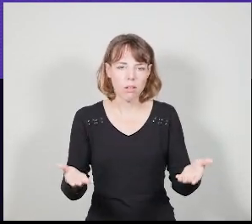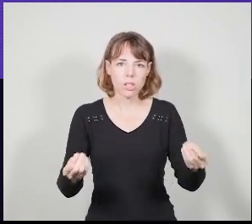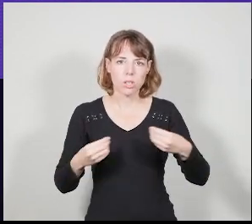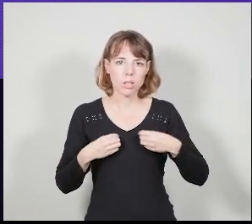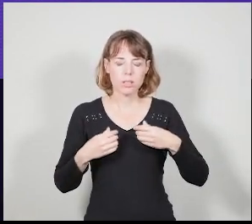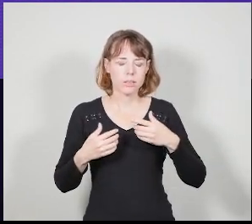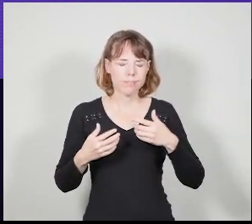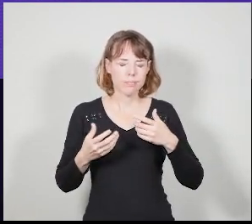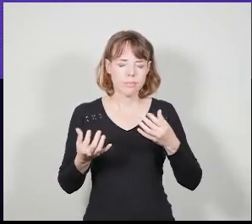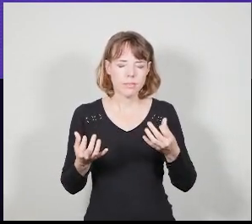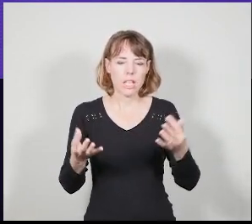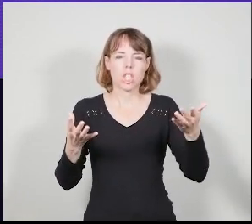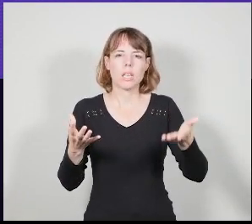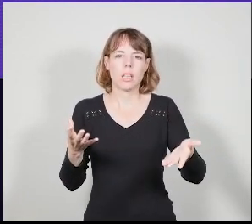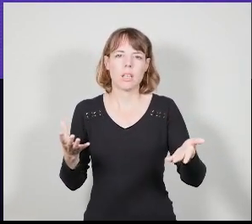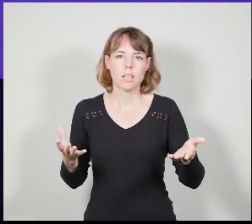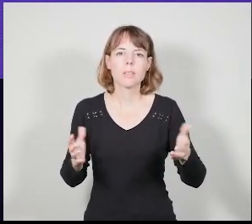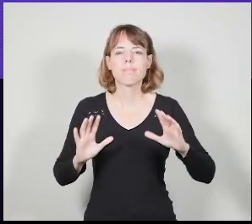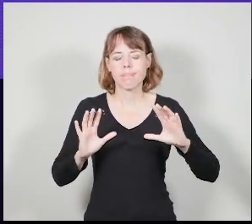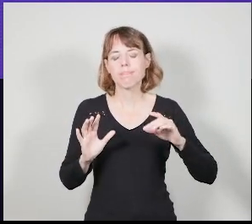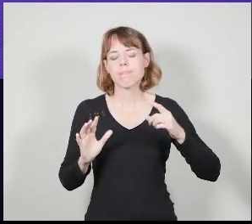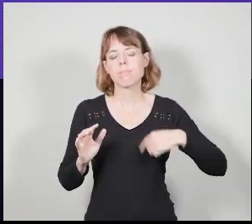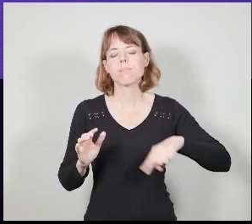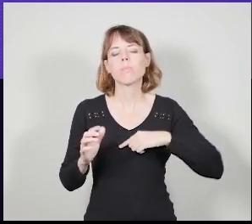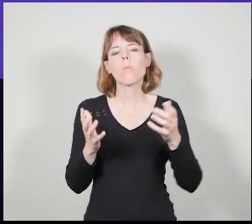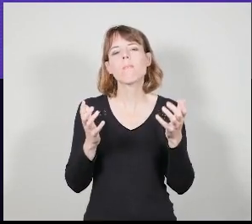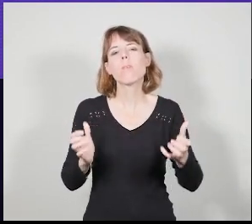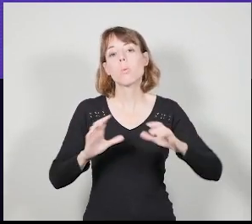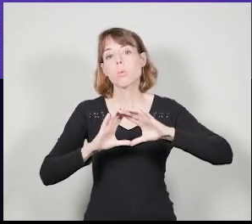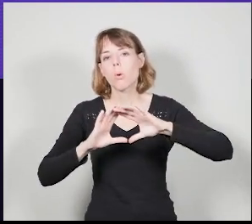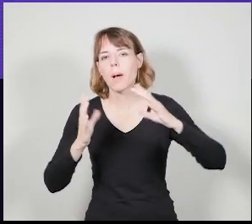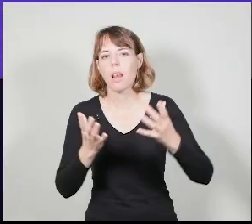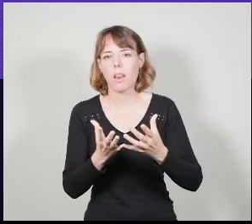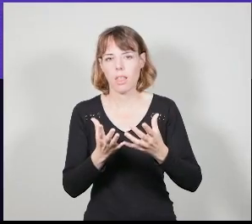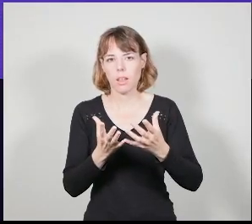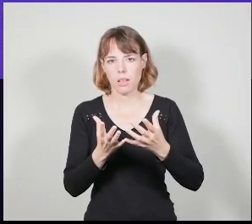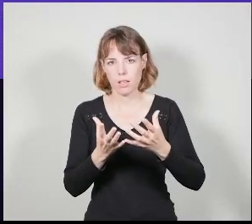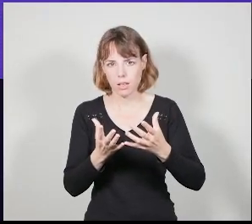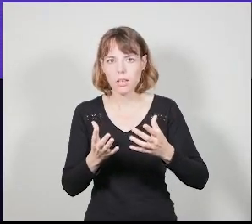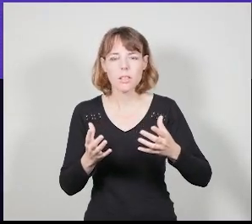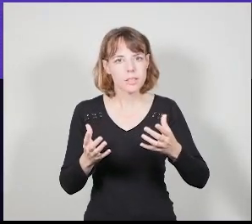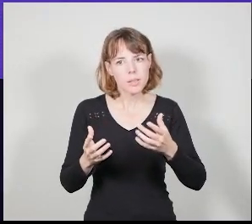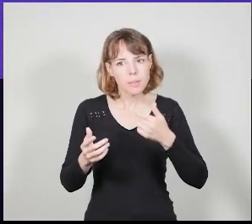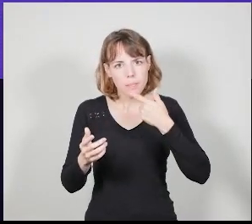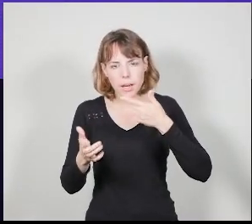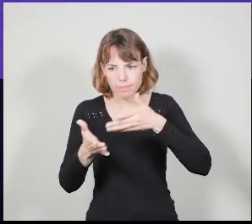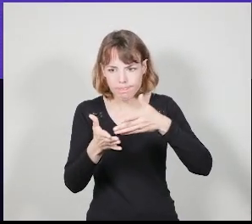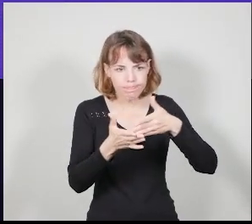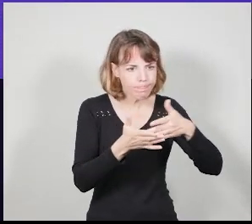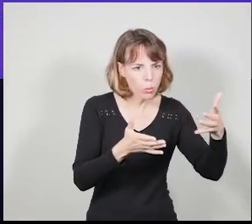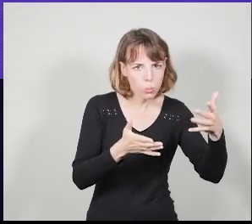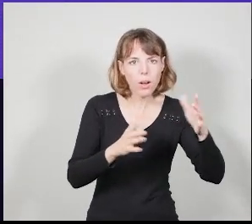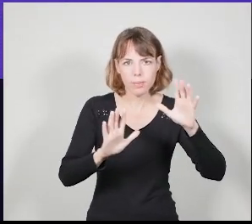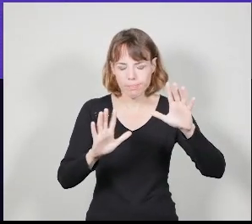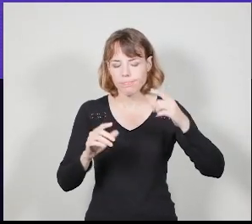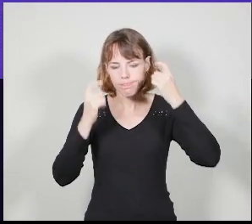à travers ce rapport, d'avoir une approche globale qui prenne tous les freins qui ont pu être identifiés par les acteurs et pour essayer de proposer des solutions, des